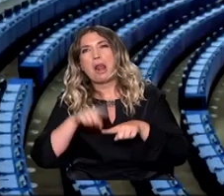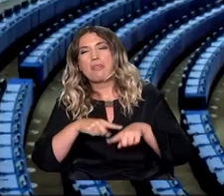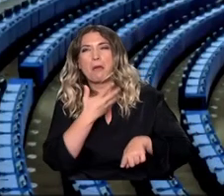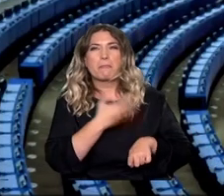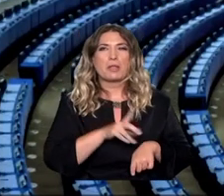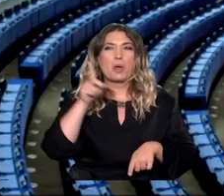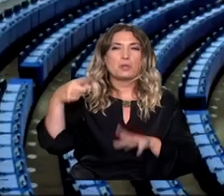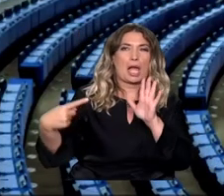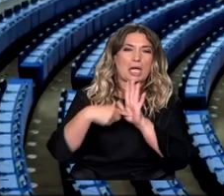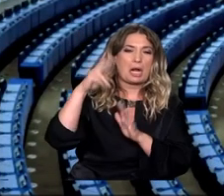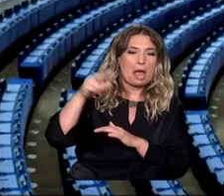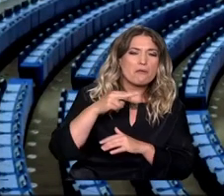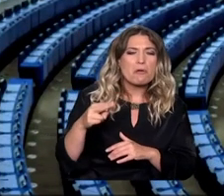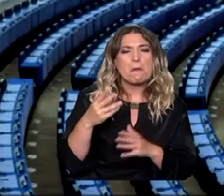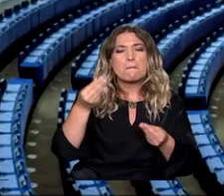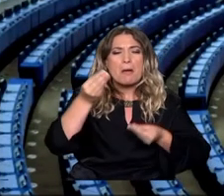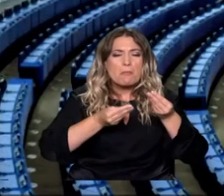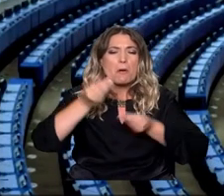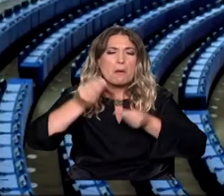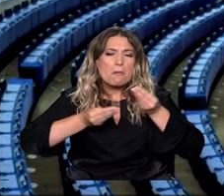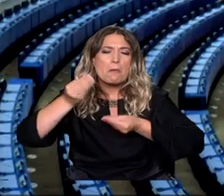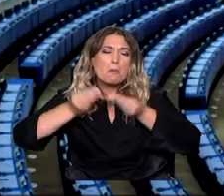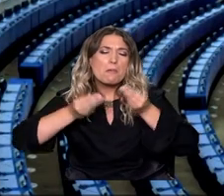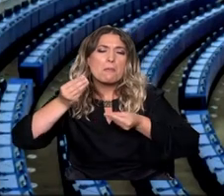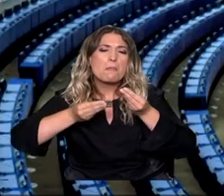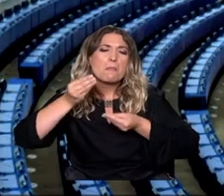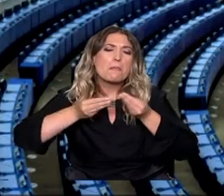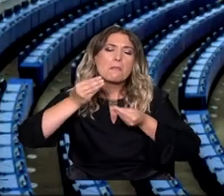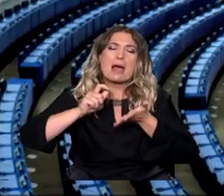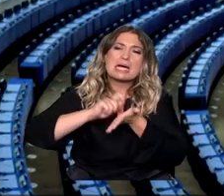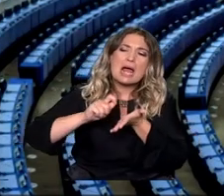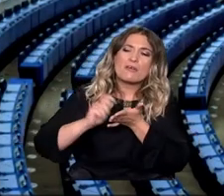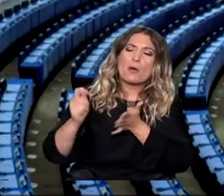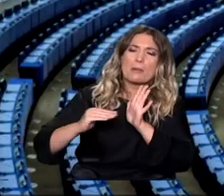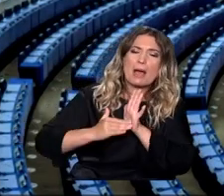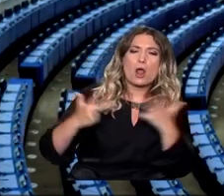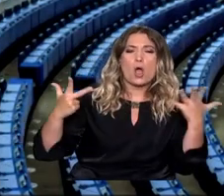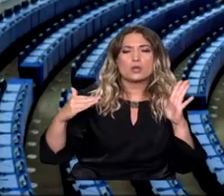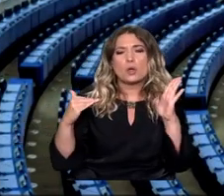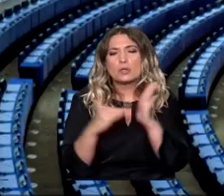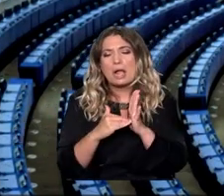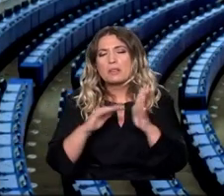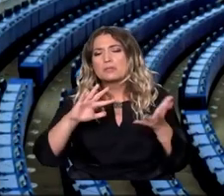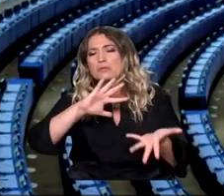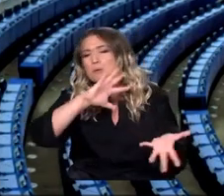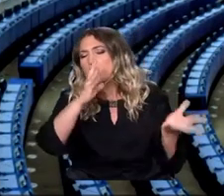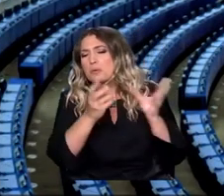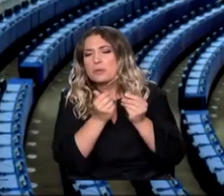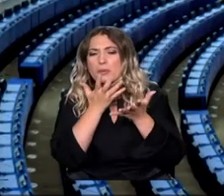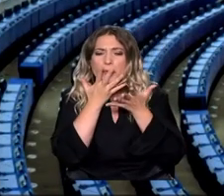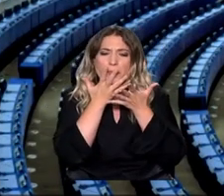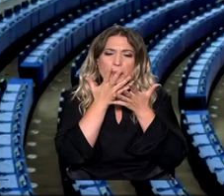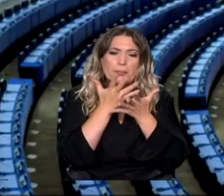κάθε μήνα, υπάρχουν ακόμα οι λογαριασμοί, τηλεφωνία και ηλεκτρικό, στην Ελλάδα γύρω στα 500 ευρώ το μήνα, στο Βέλγιο γύρω στα